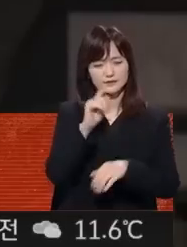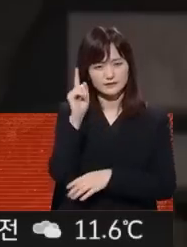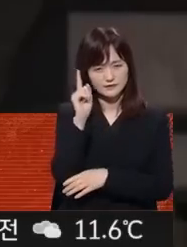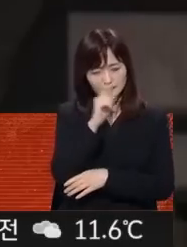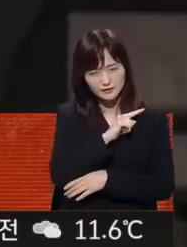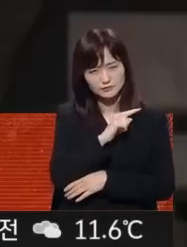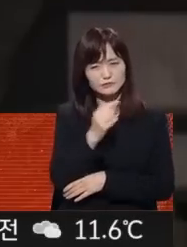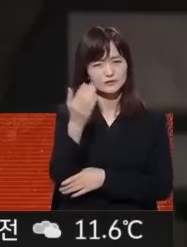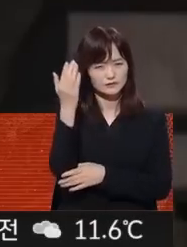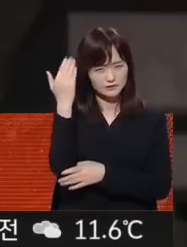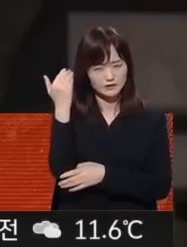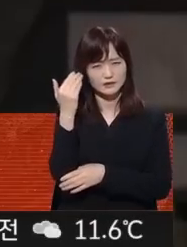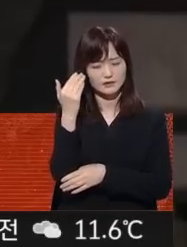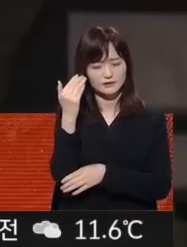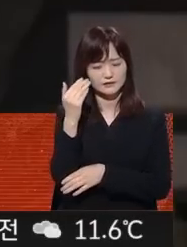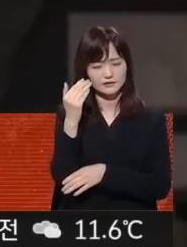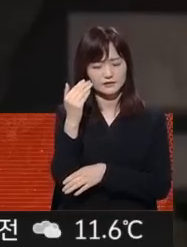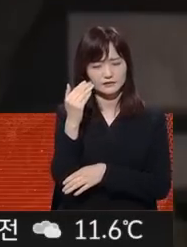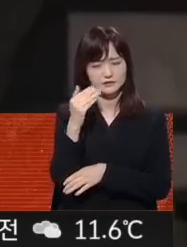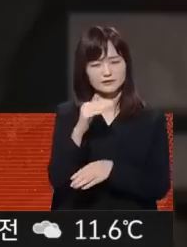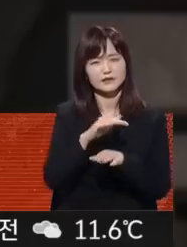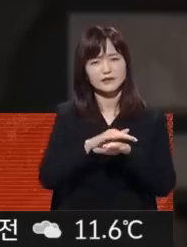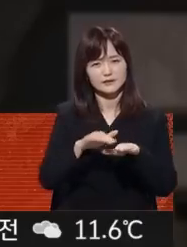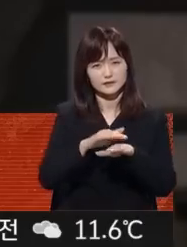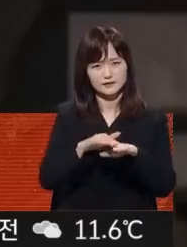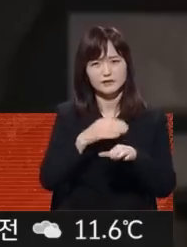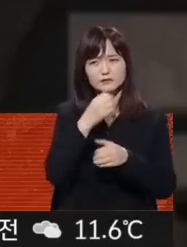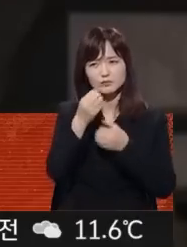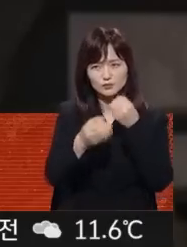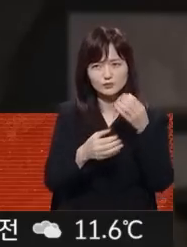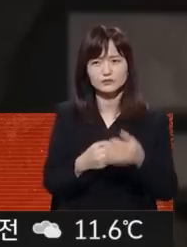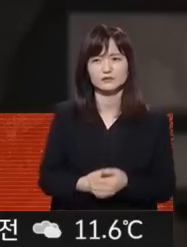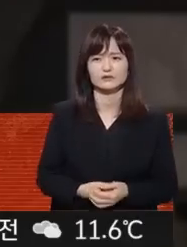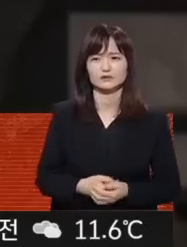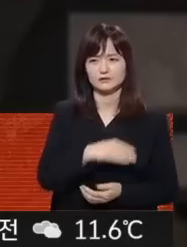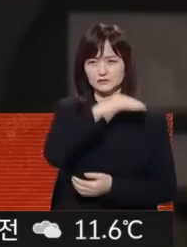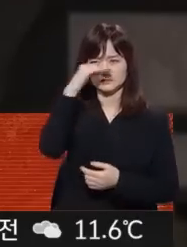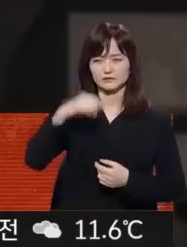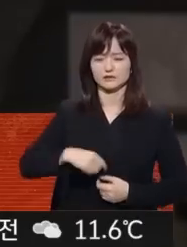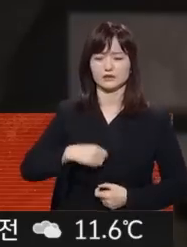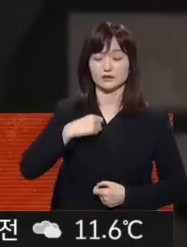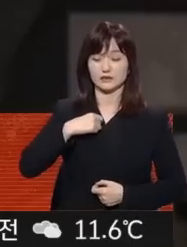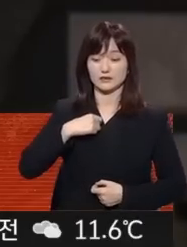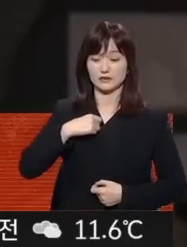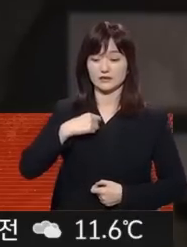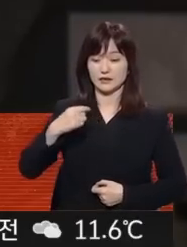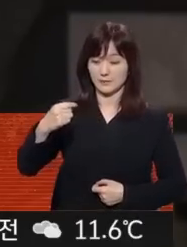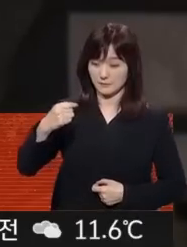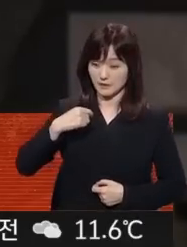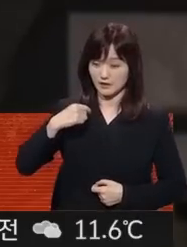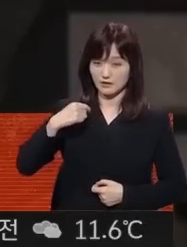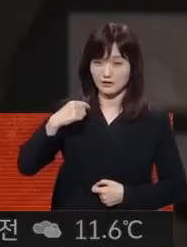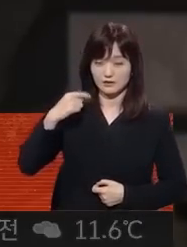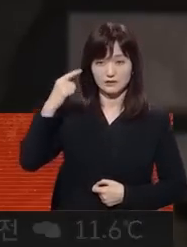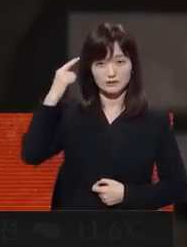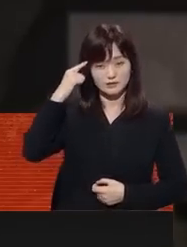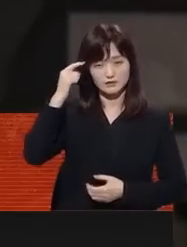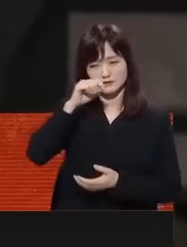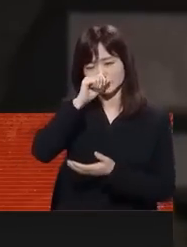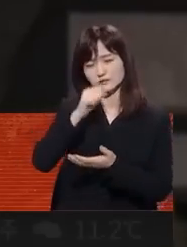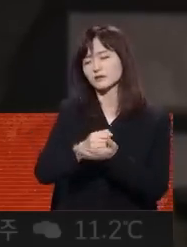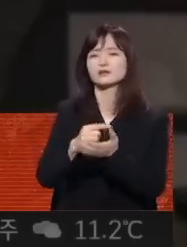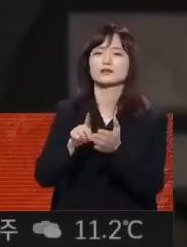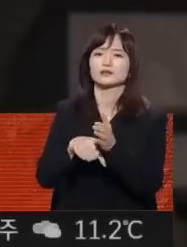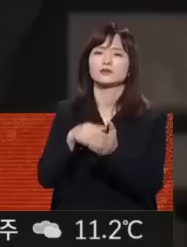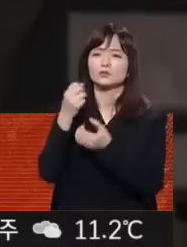되신 뭐 고백하겠다라고 얘기하지만 사실 그런 정의감이었으면 맨정신에 해야 되는 거죠 그렇기 때문에 그